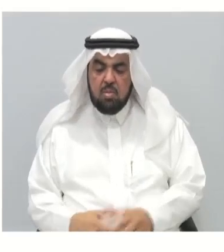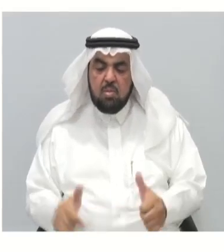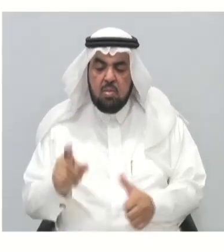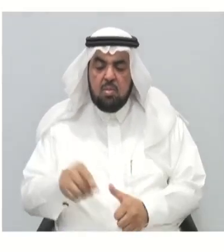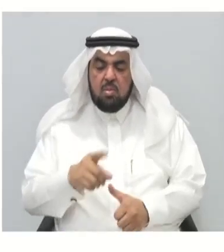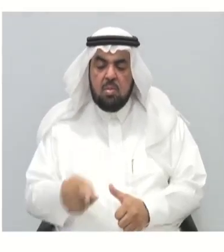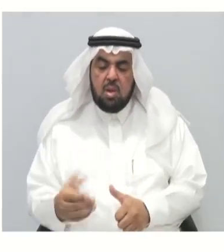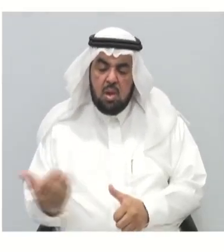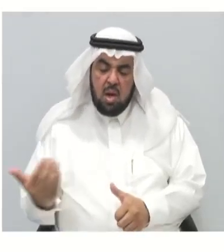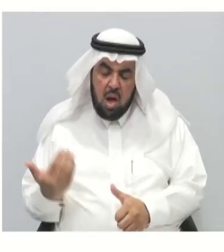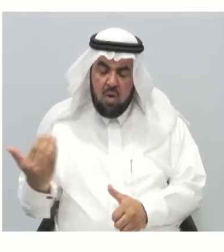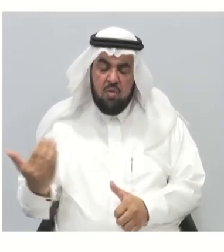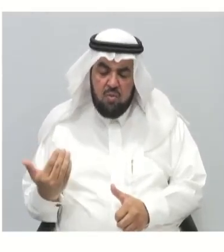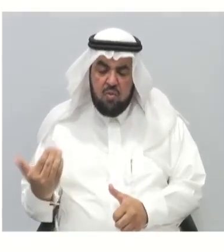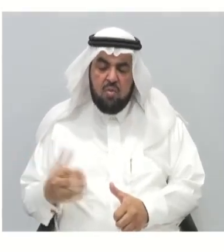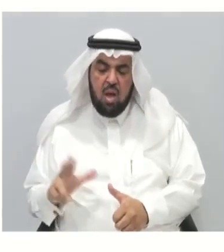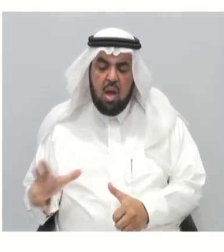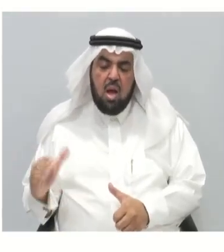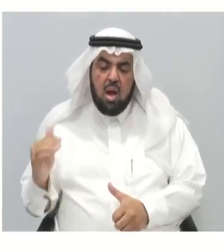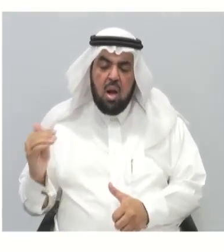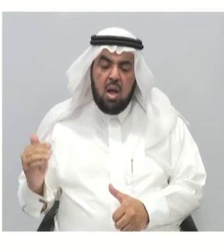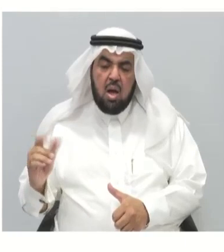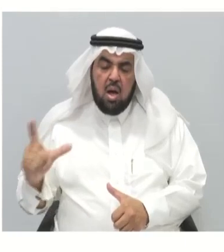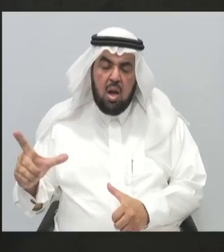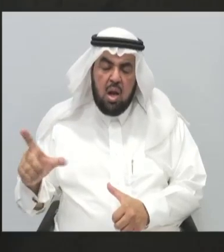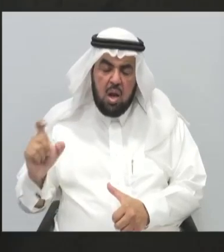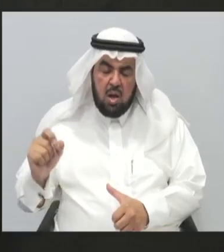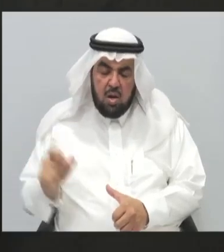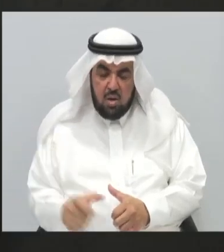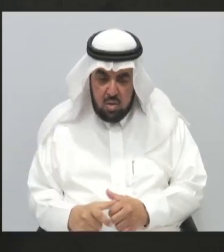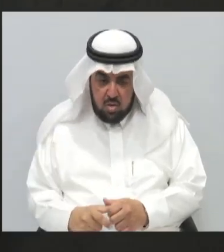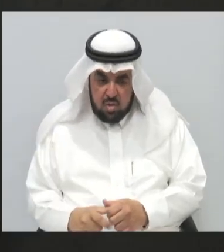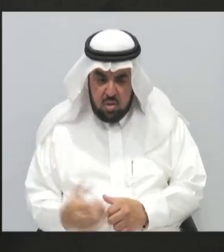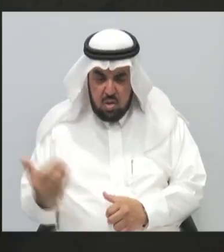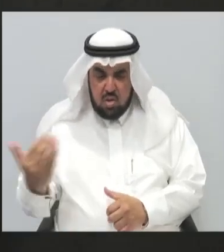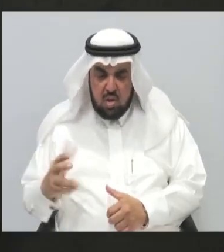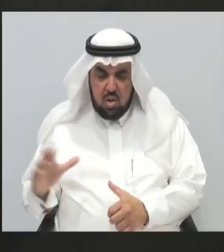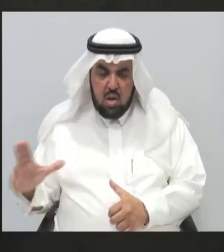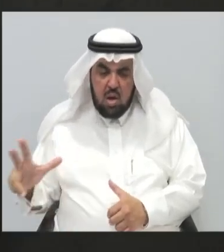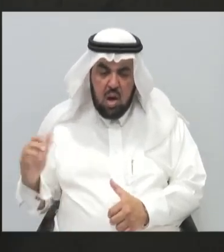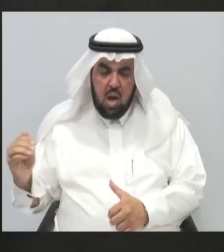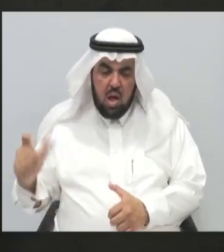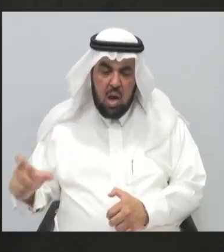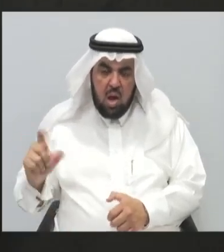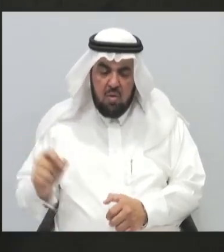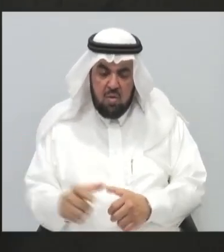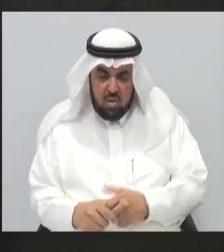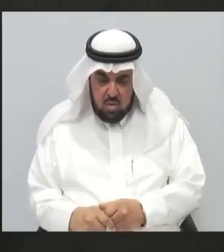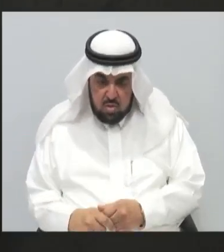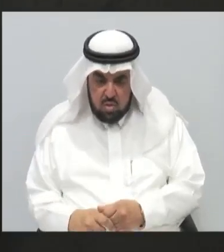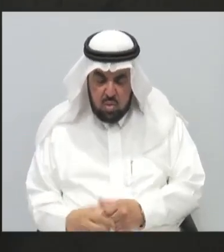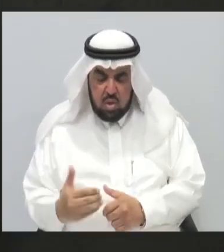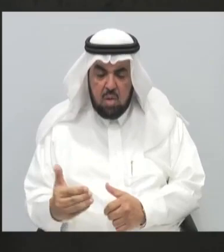احسنتم الاجابه خاطئه لانه موجود لديه درايف باكورد الباكورد معناه انه يتحرك الى الخلف